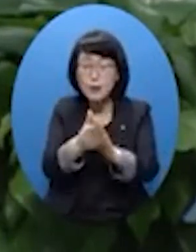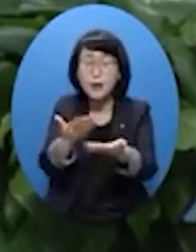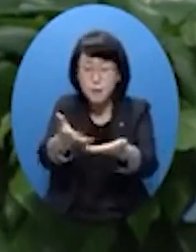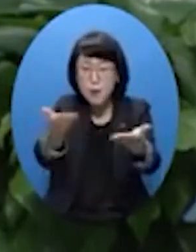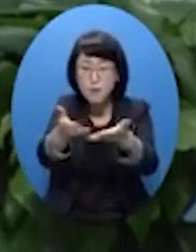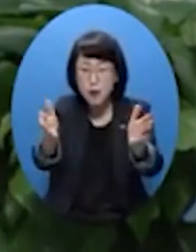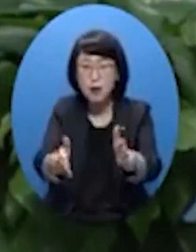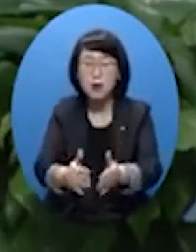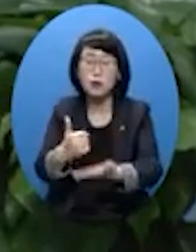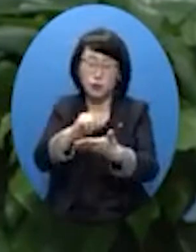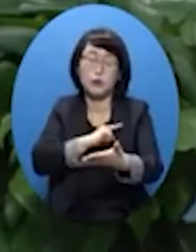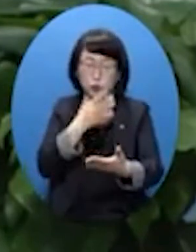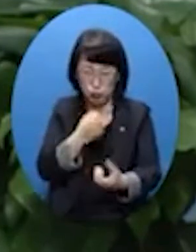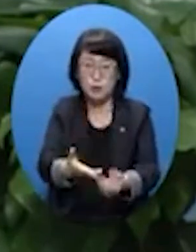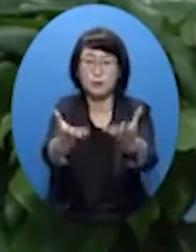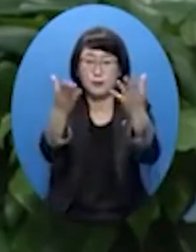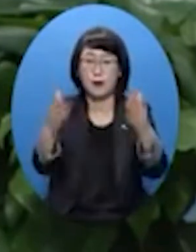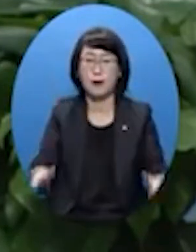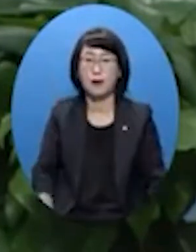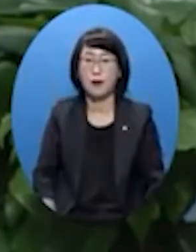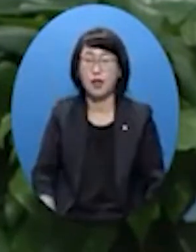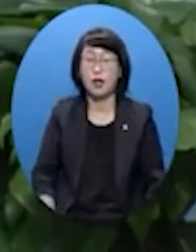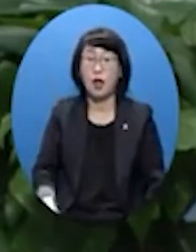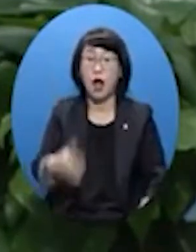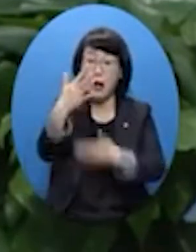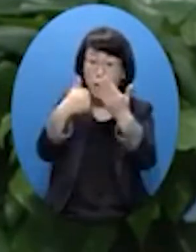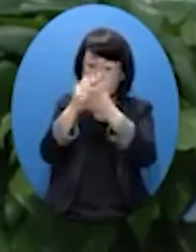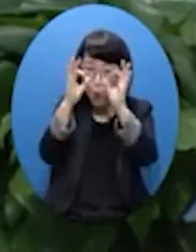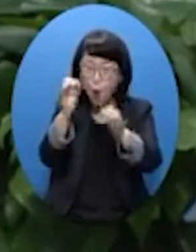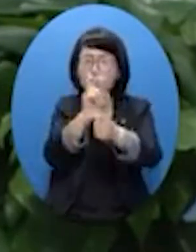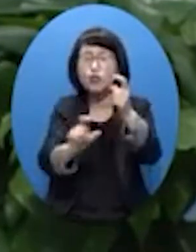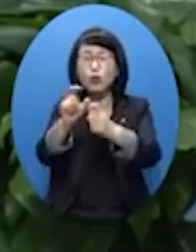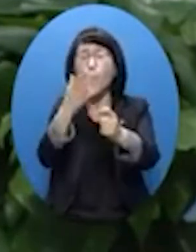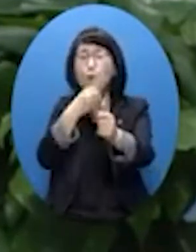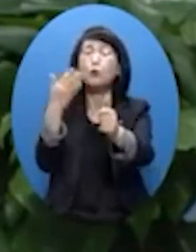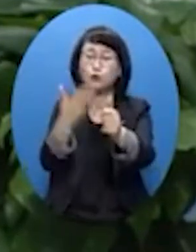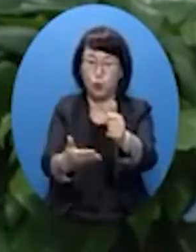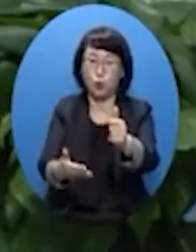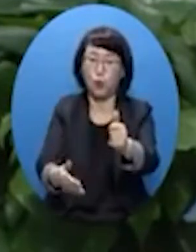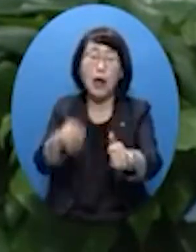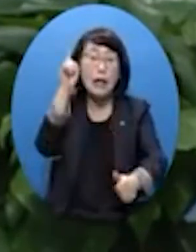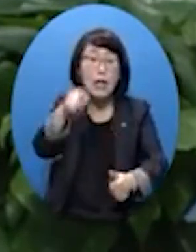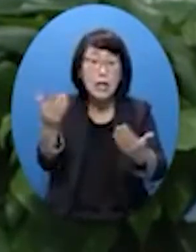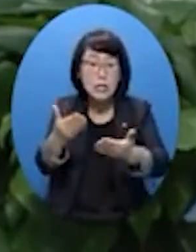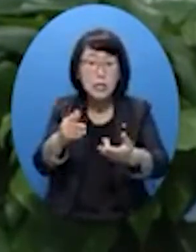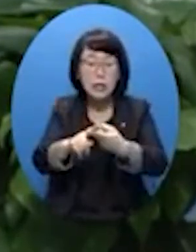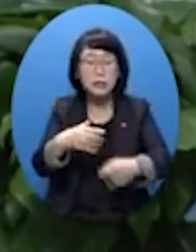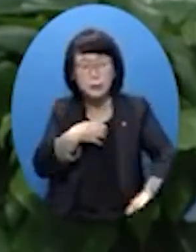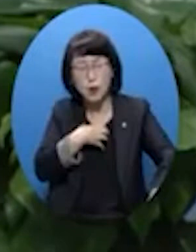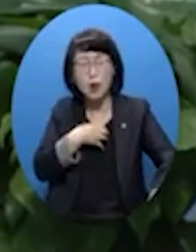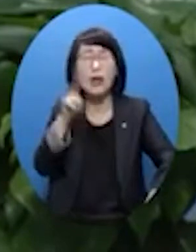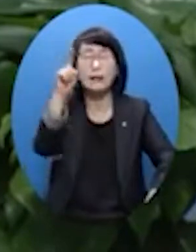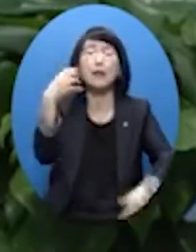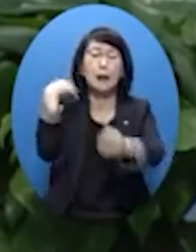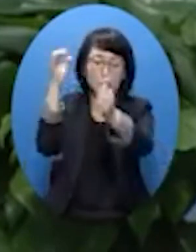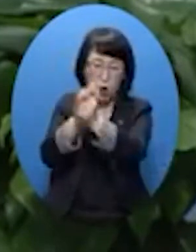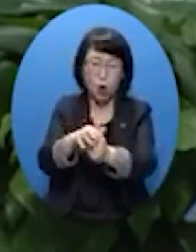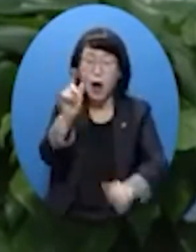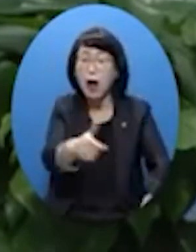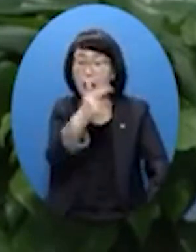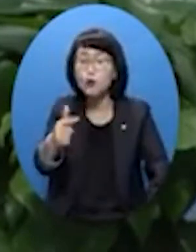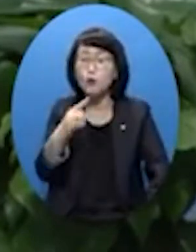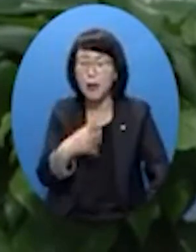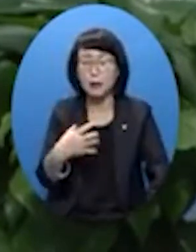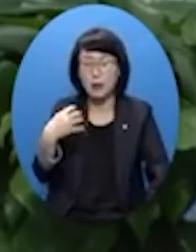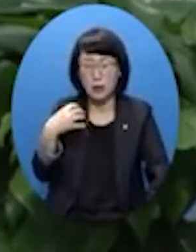주님의 이름으로 축원합니다 그럼 더 주시는 것입니다 내일은 낼려면 펼치고 하늘의 괴로운 그날 특허 이기 때문에